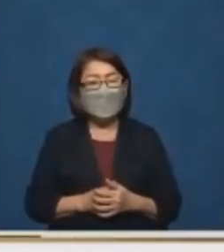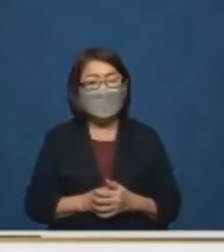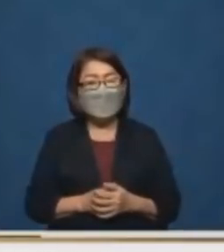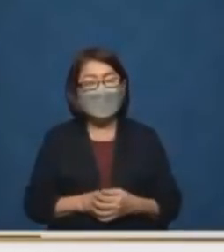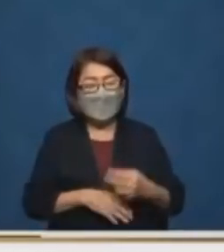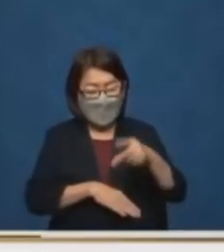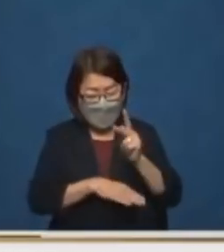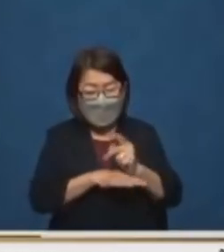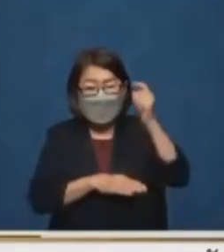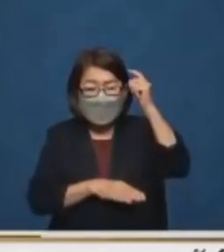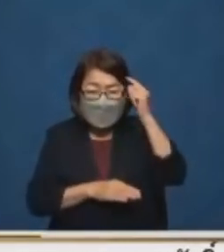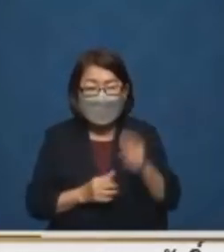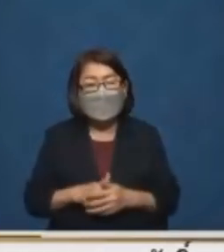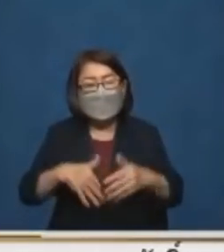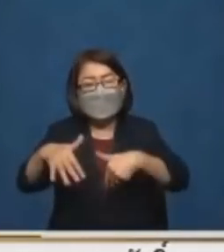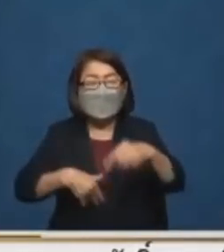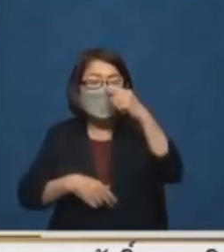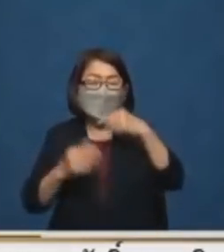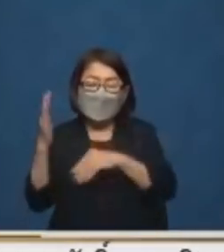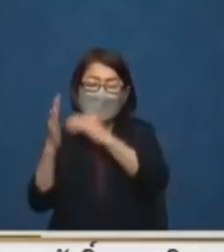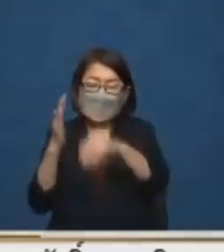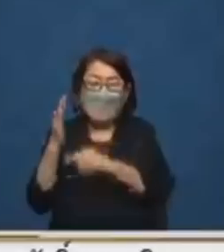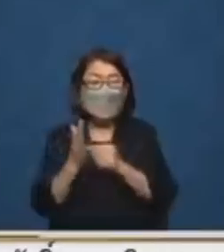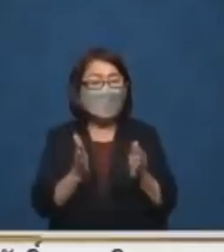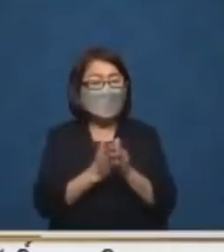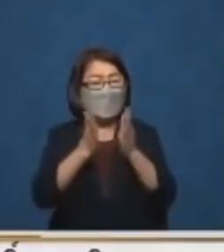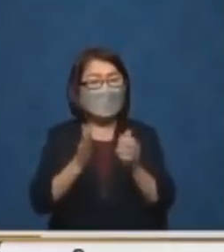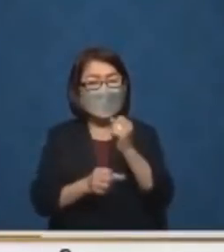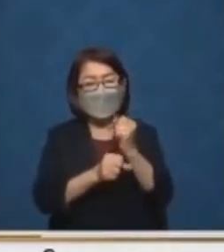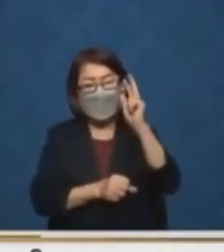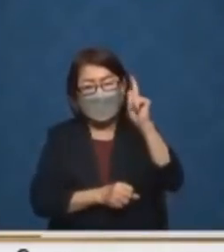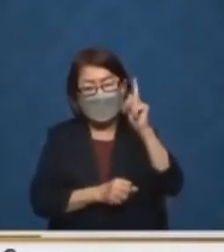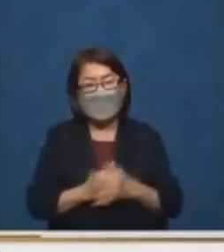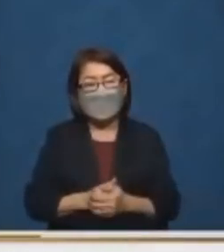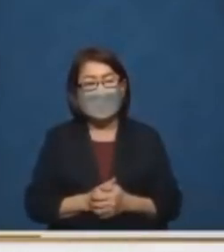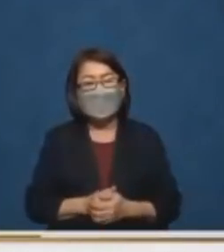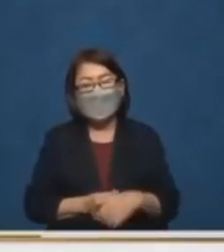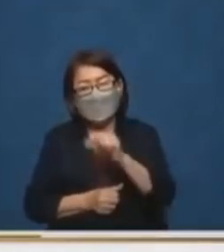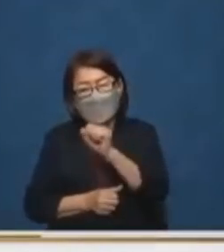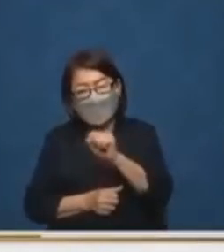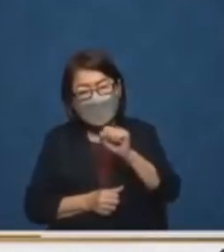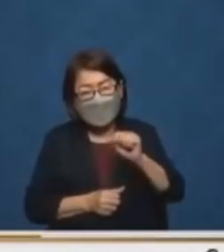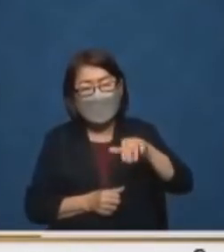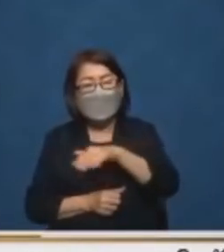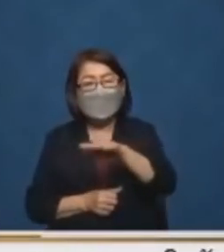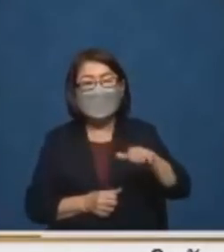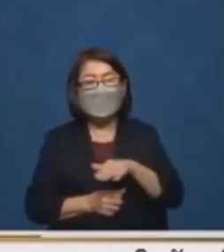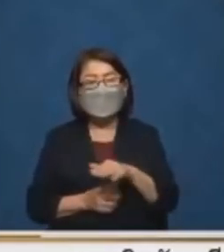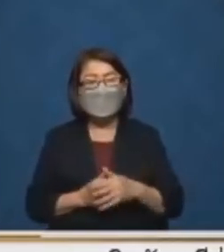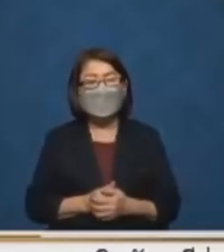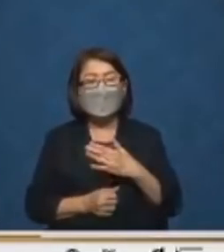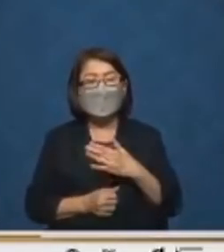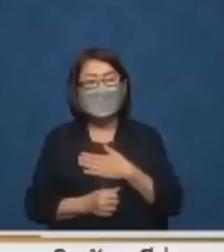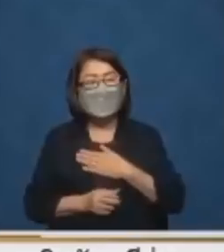พี่น้องประชาชนพี่น้องสื่อ fingerprintsท่านสมาชิสภาพพ art Nastodon ทุท่านกับ